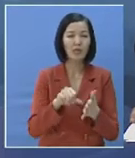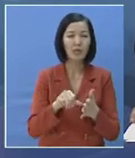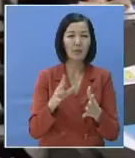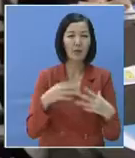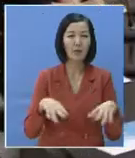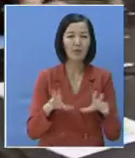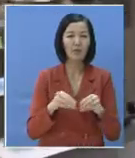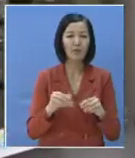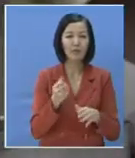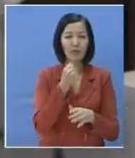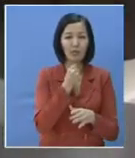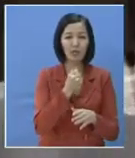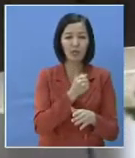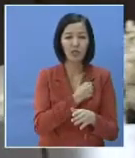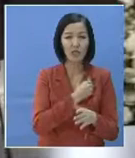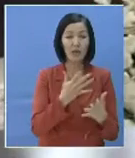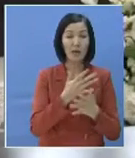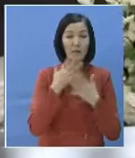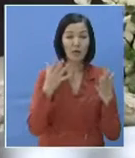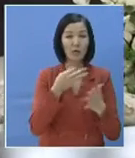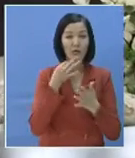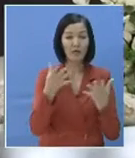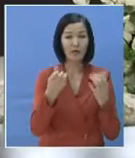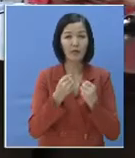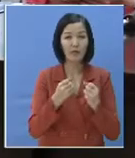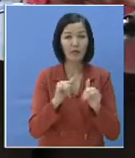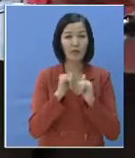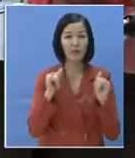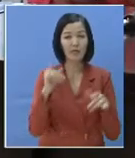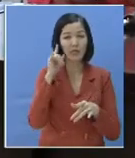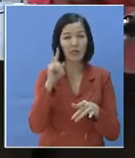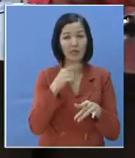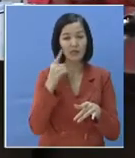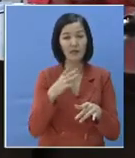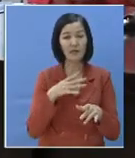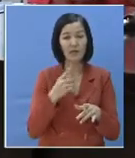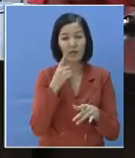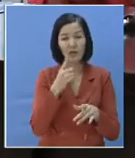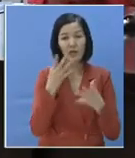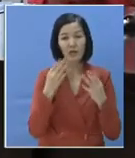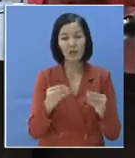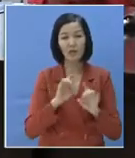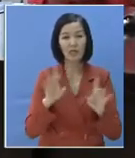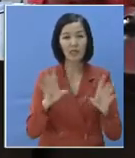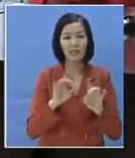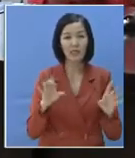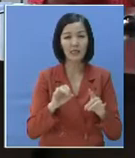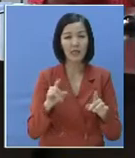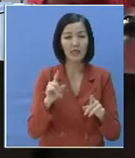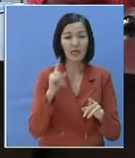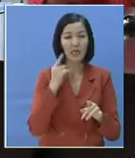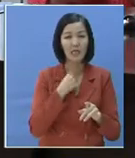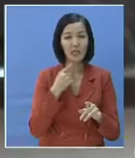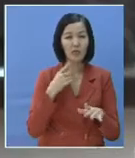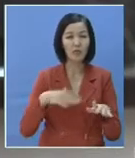фонда «Жанна Ашер» взяли на себя большую ответственность по продвижению казахского языка. Накануне они рассказали талдыкурганцам о